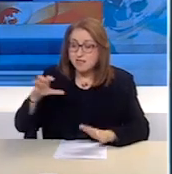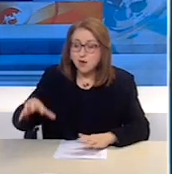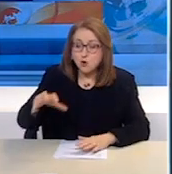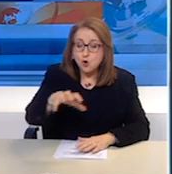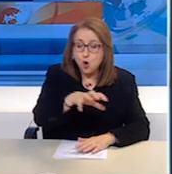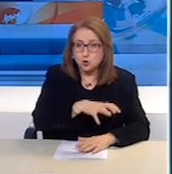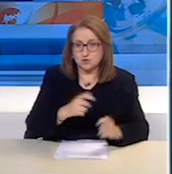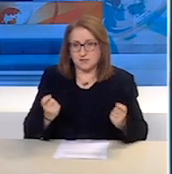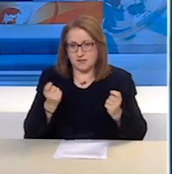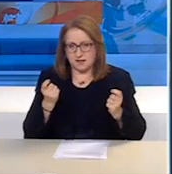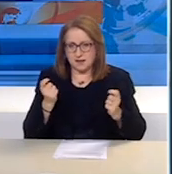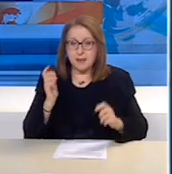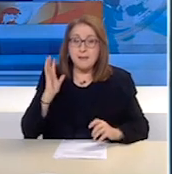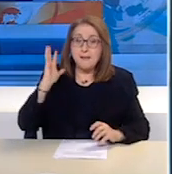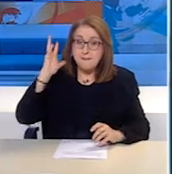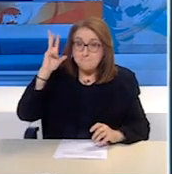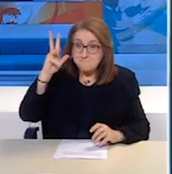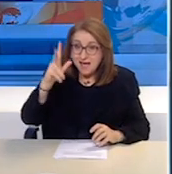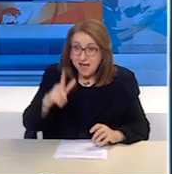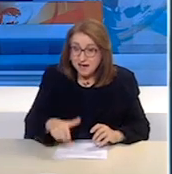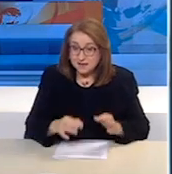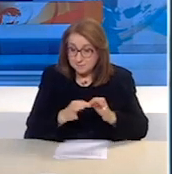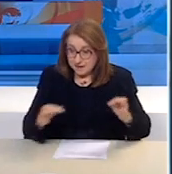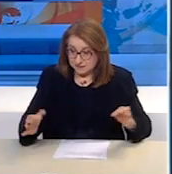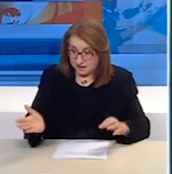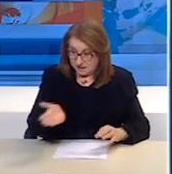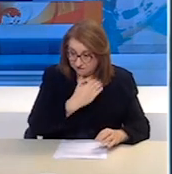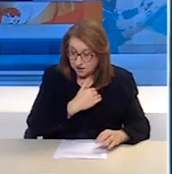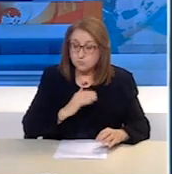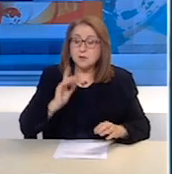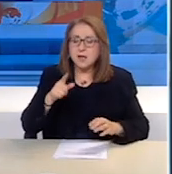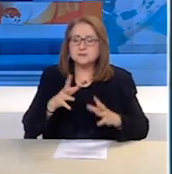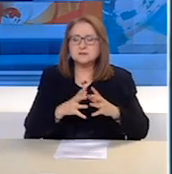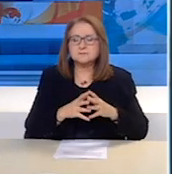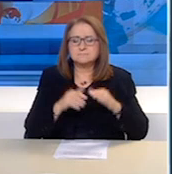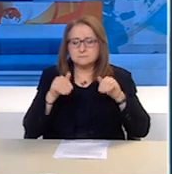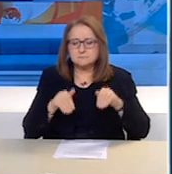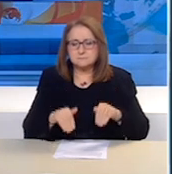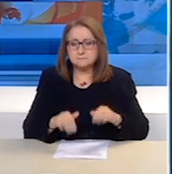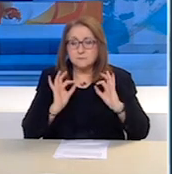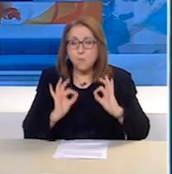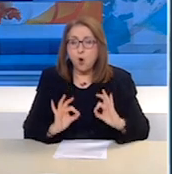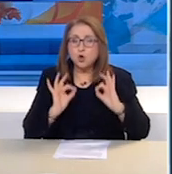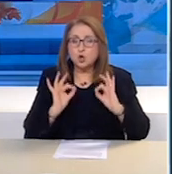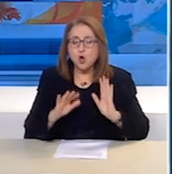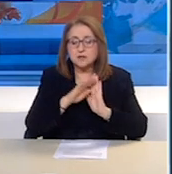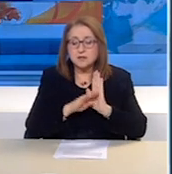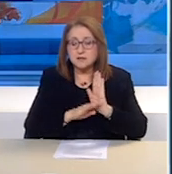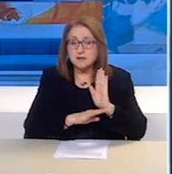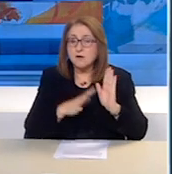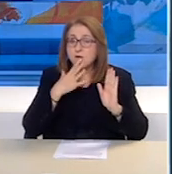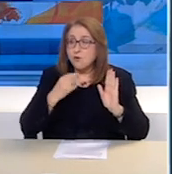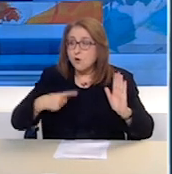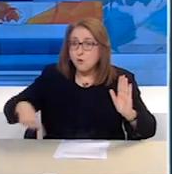έρθουν τα μέτρα, τηρούνται βλαβικά για την προστασία της υγείας μας, των ανθρώπων που αγαπάμε και για το κοινό μας καλό. Όπως